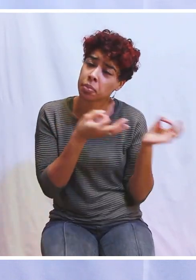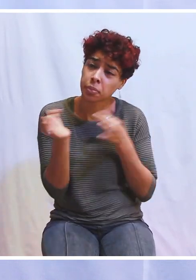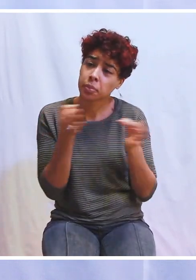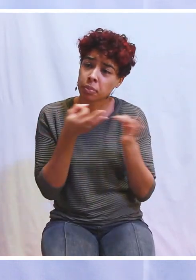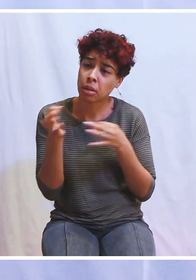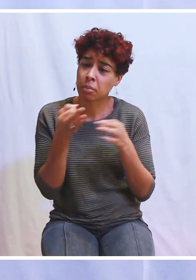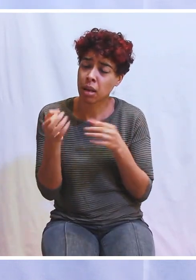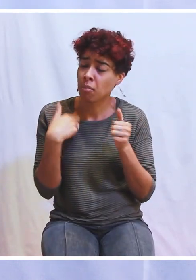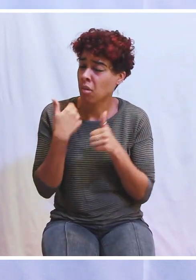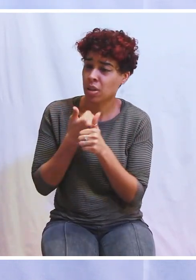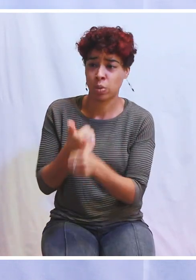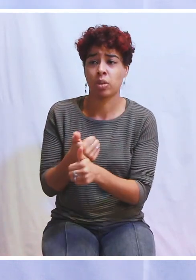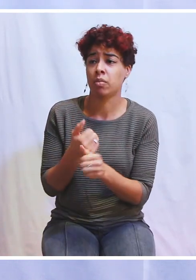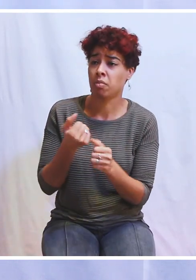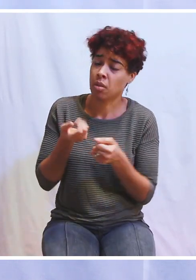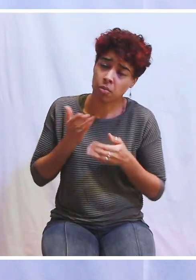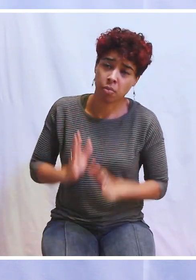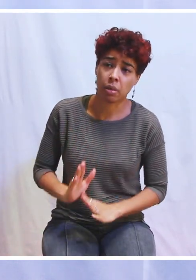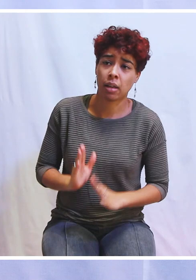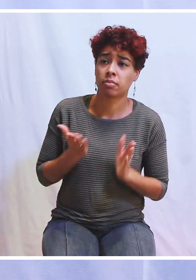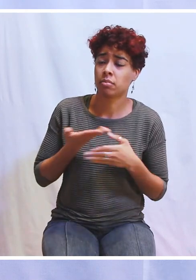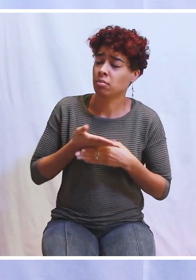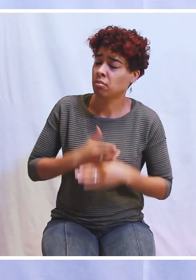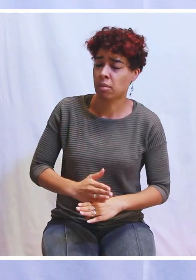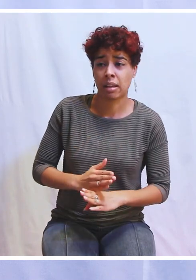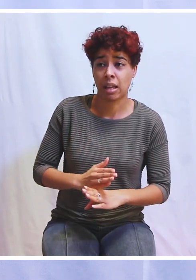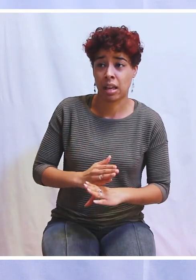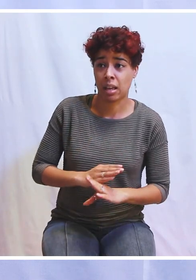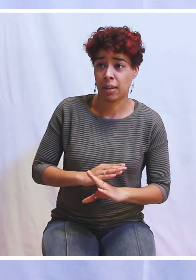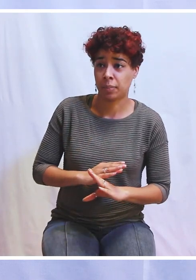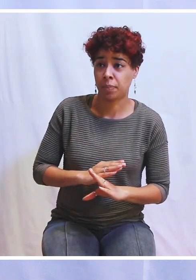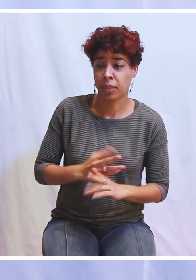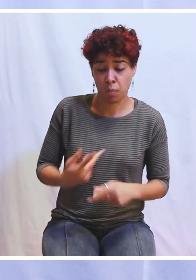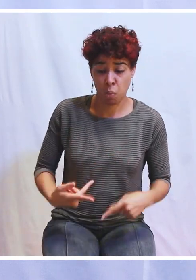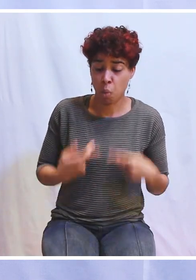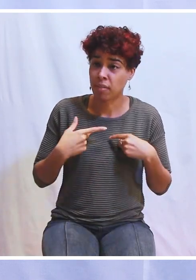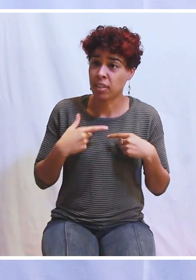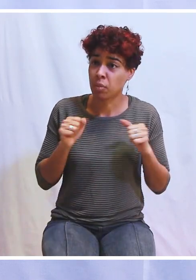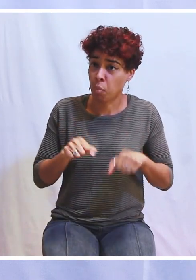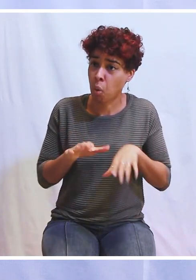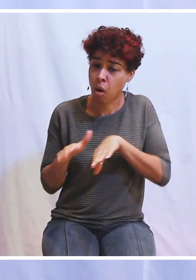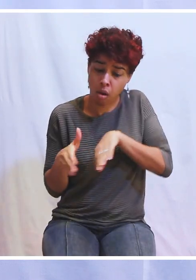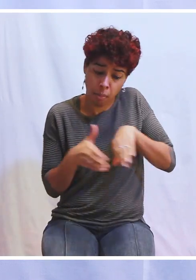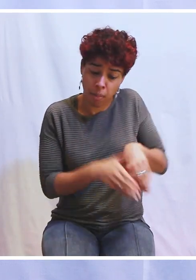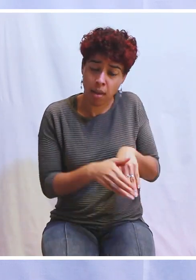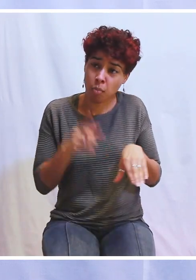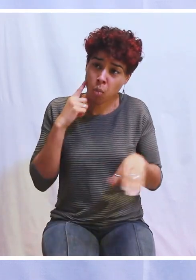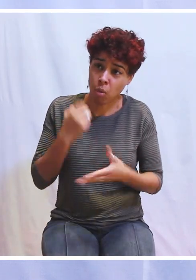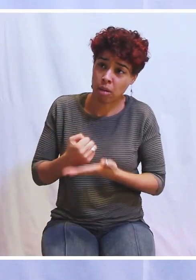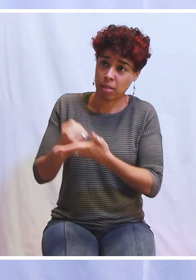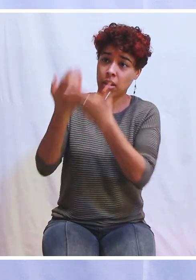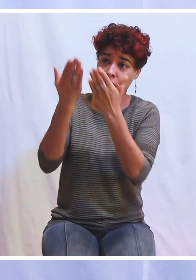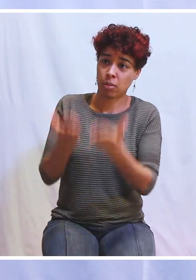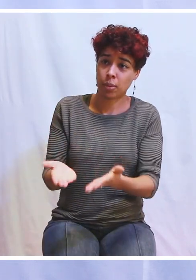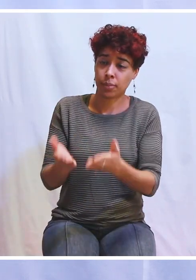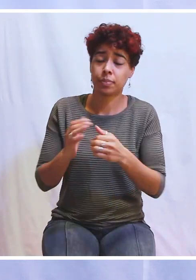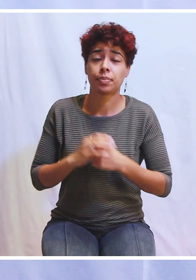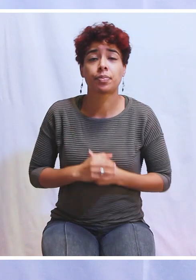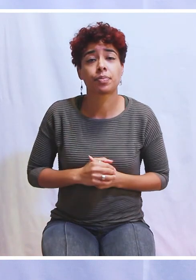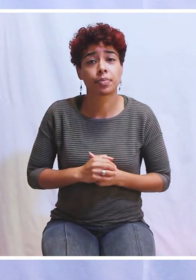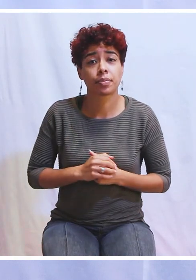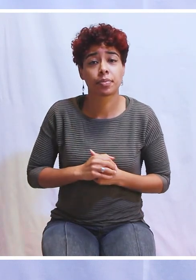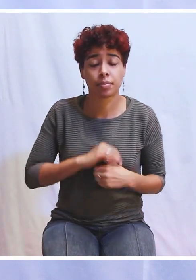toi, à te suivre. Je suis prêt à sacrifier tout cela dans ma vie pour pouvoir, t'aider. Le troisième